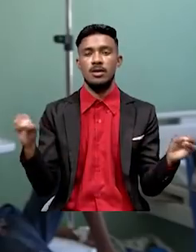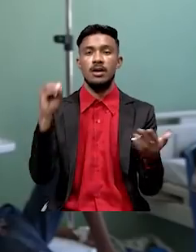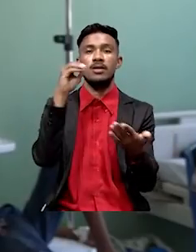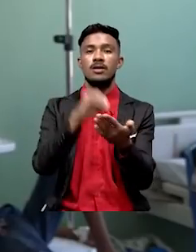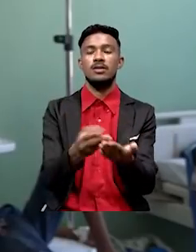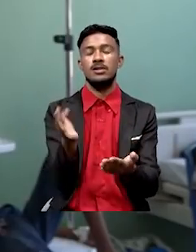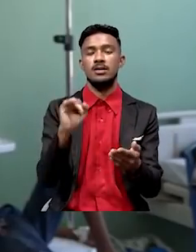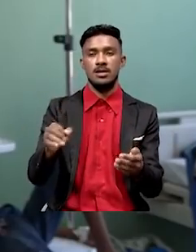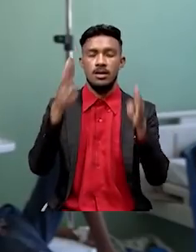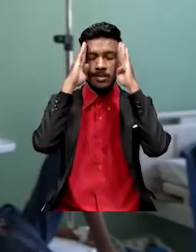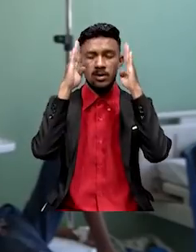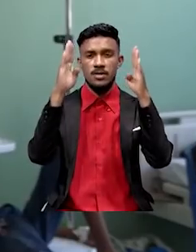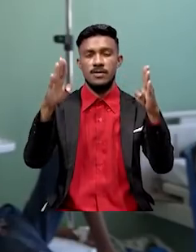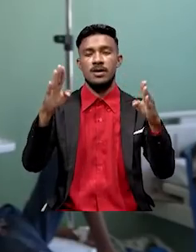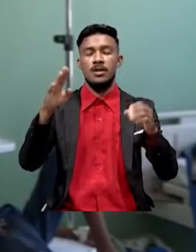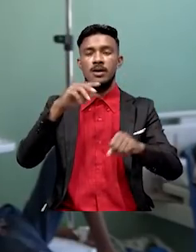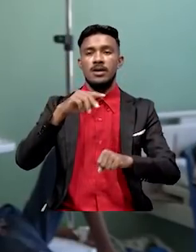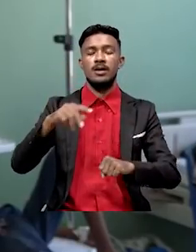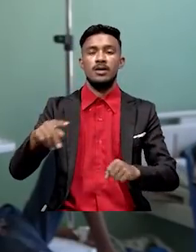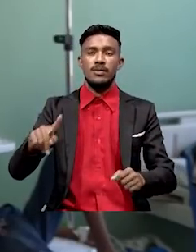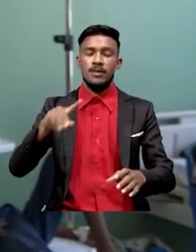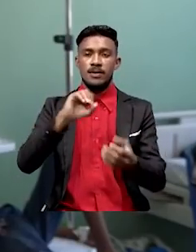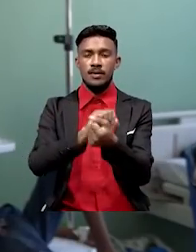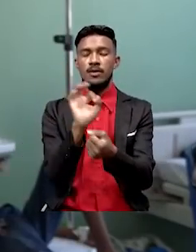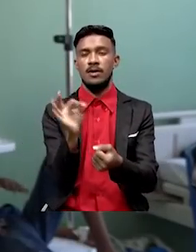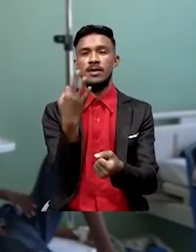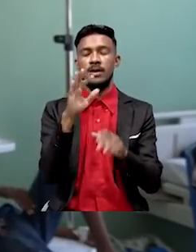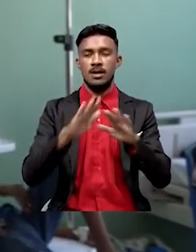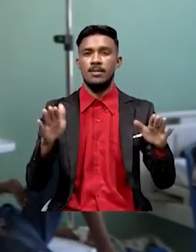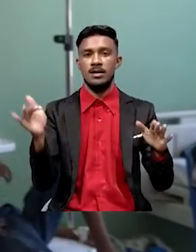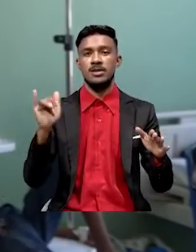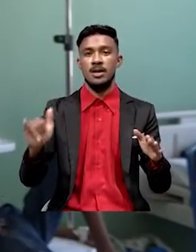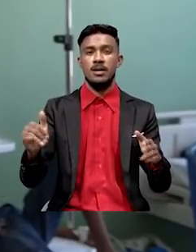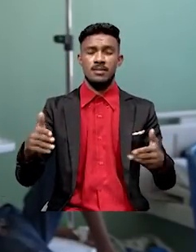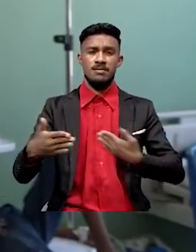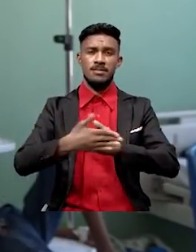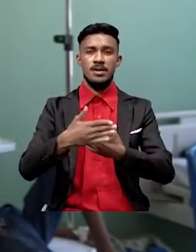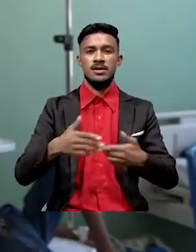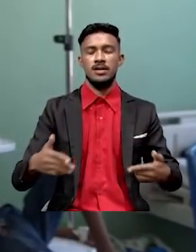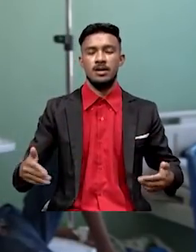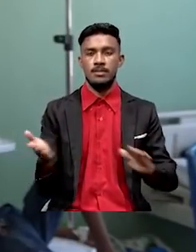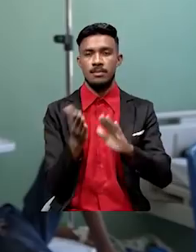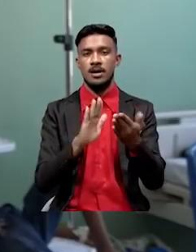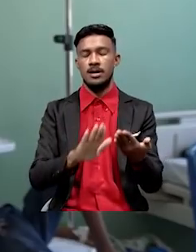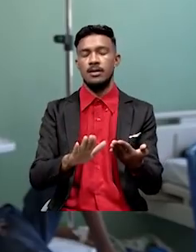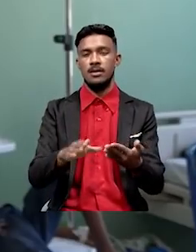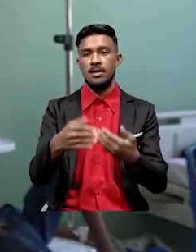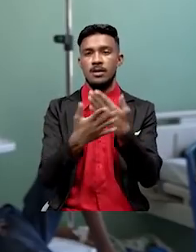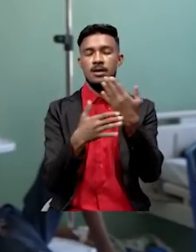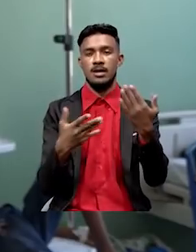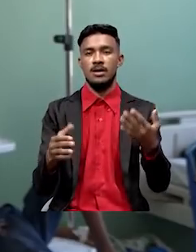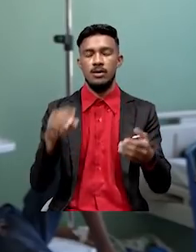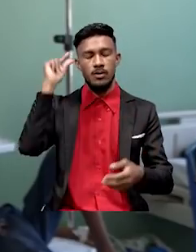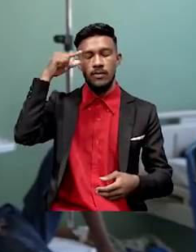fale ba COVID mak lori ba karantina depois la barik sirane amia se vida mate ona dengi tambah governo la tau osan ba dengi ne